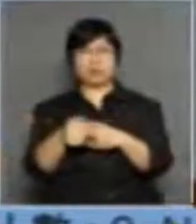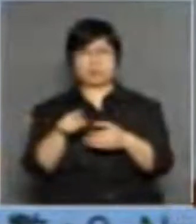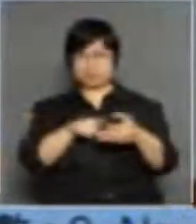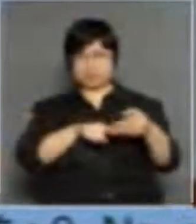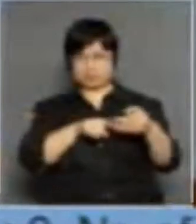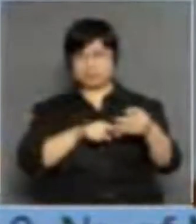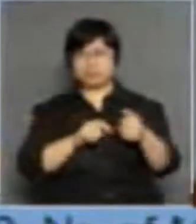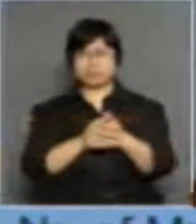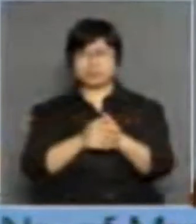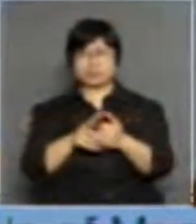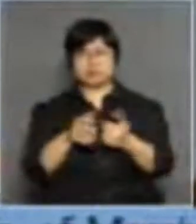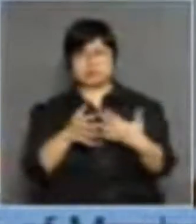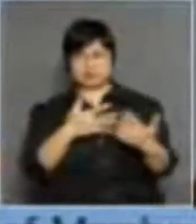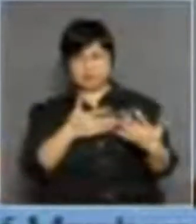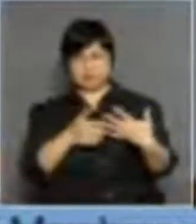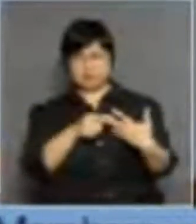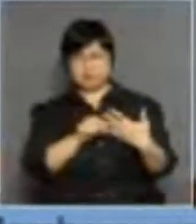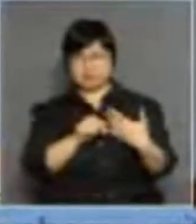的事件啦，